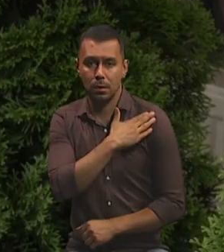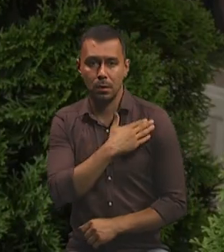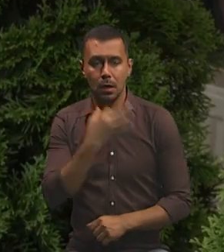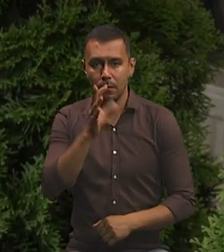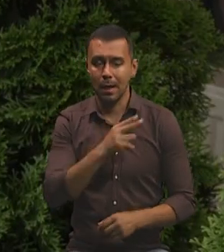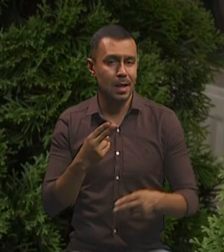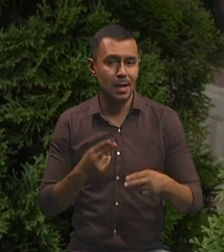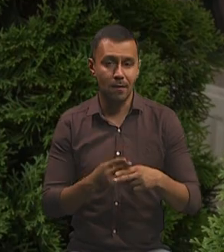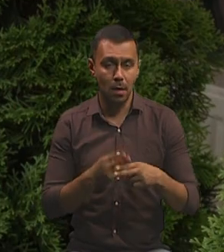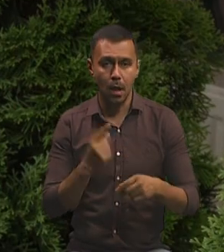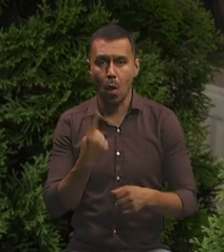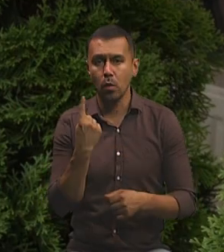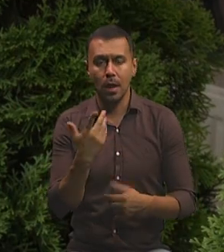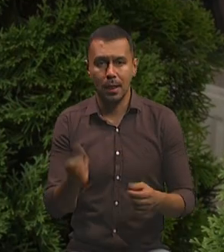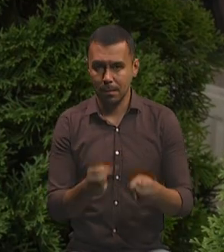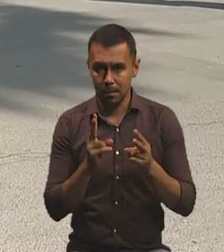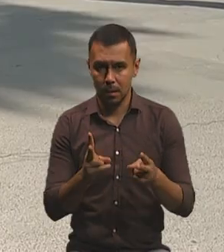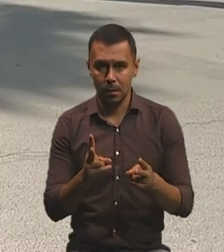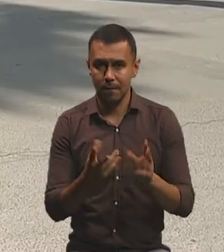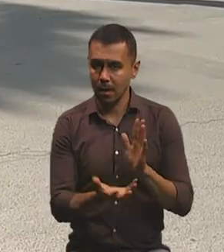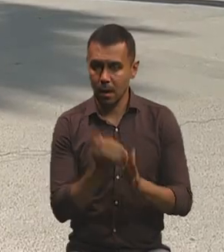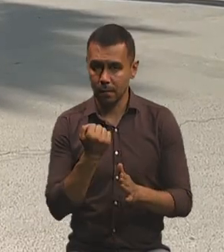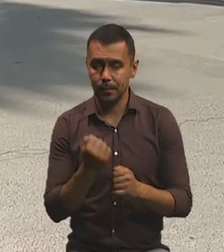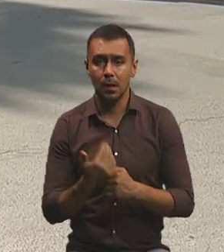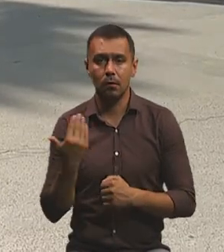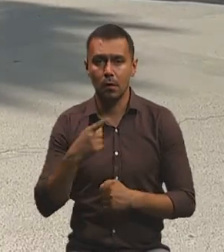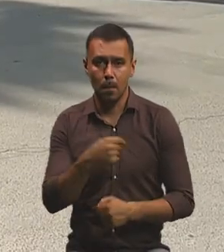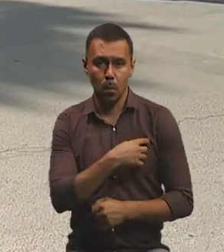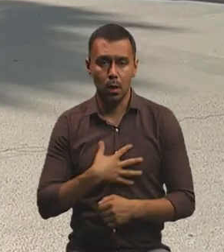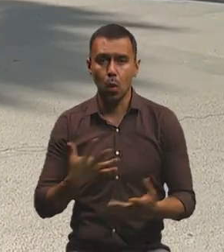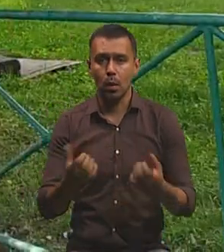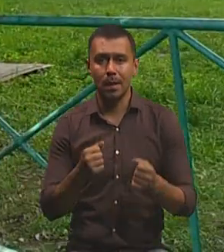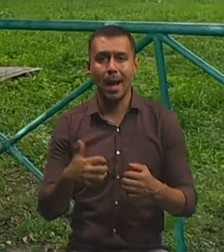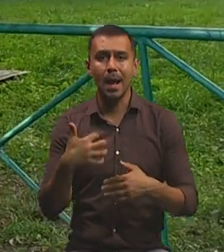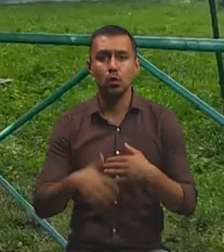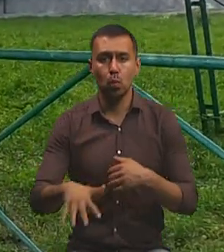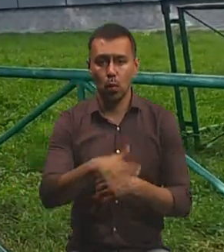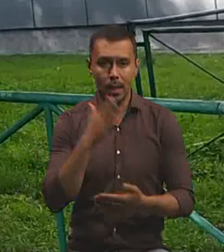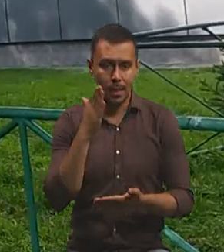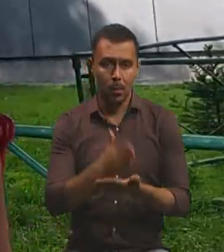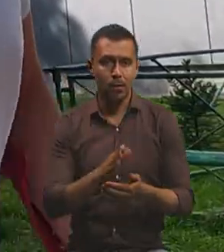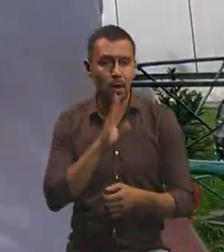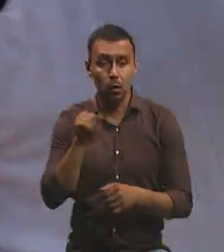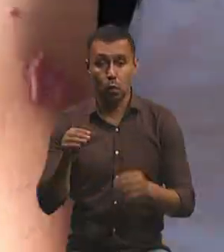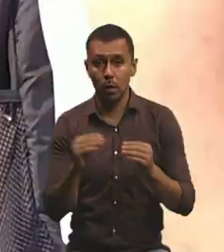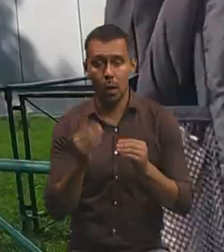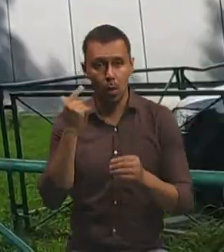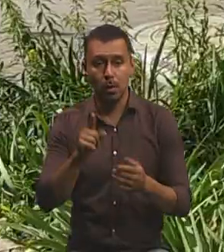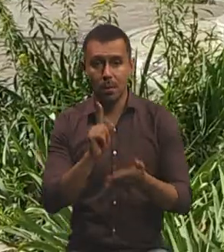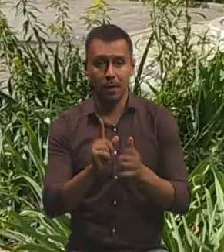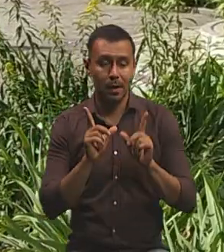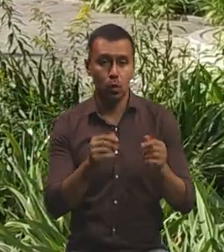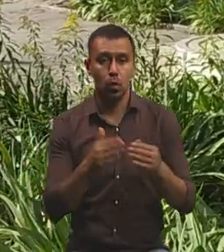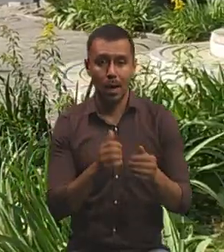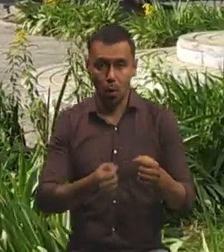не заважають, а є один, який небезпечно витягати. За його словами, поранення отримав на Херсонському напрямку вранці того дня, коли мав їхати додому